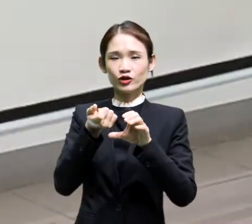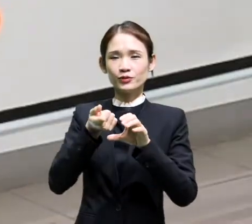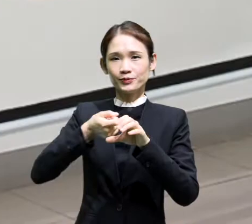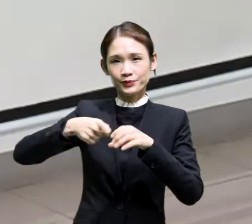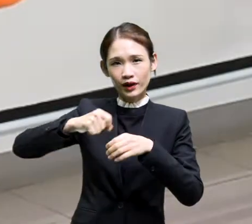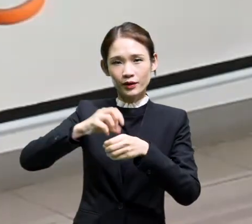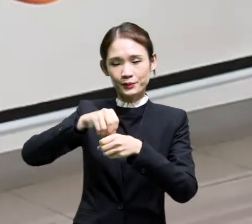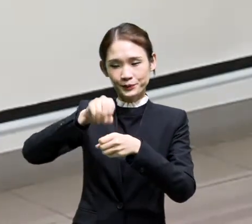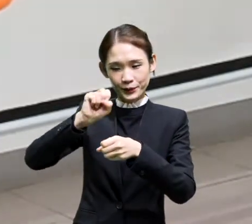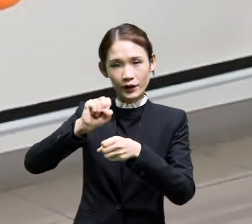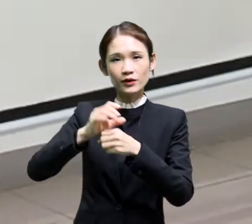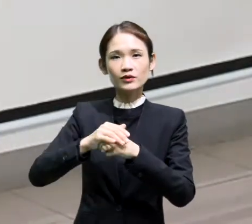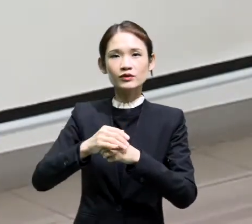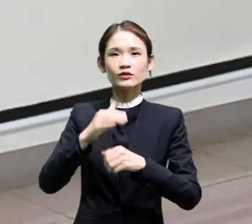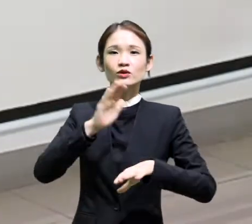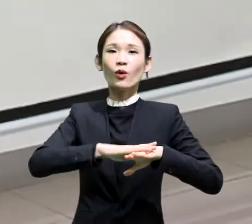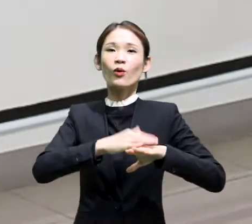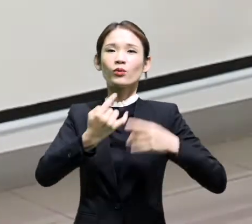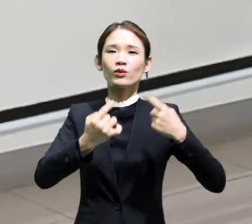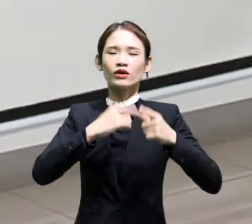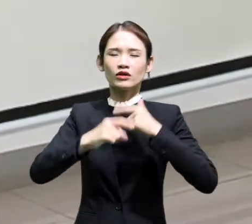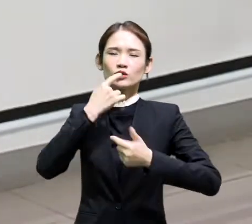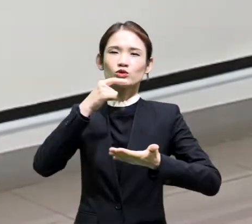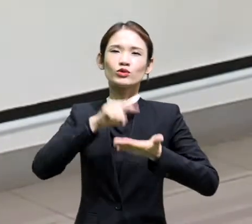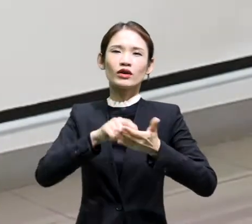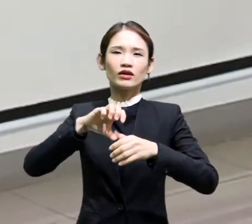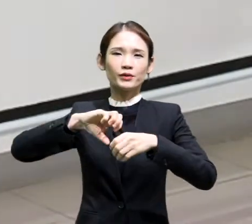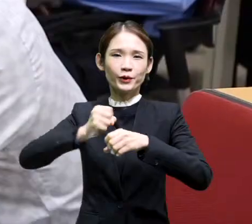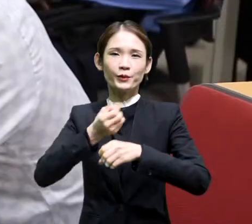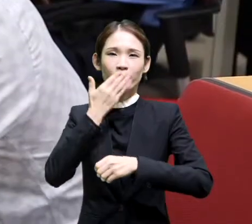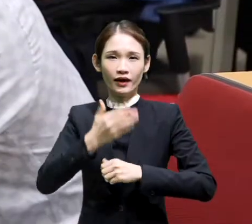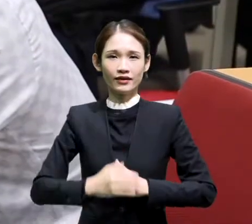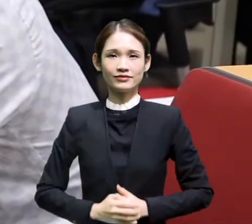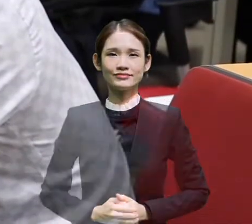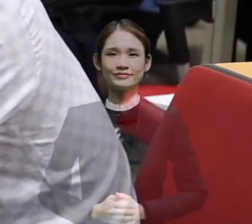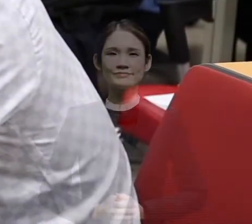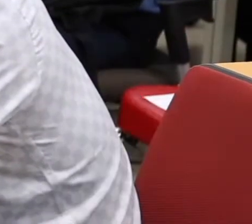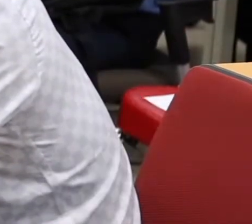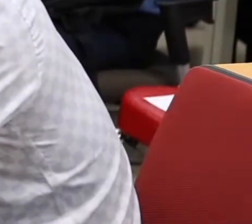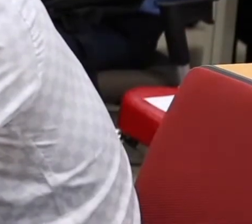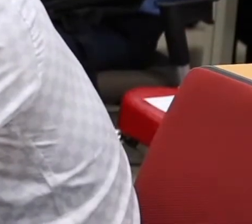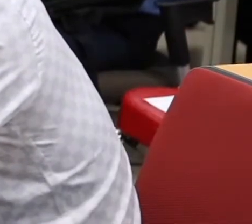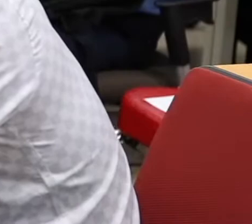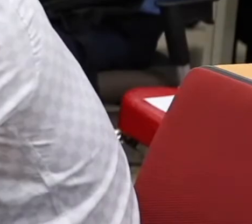뚜껑을 땅에서 열면은 손보다는 쉽게 열 수가 있겠죠.